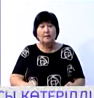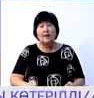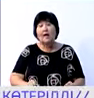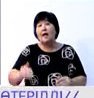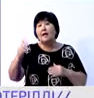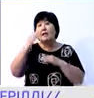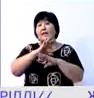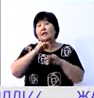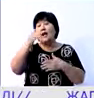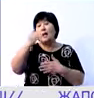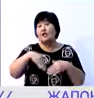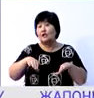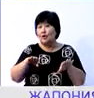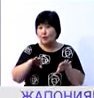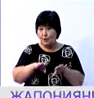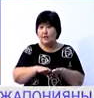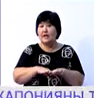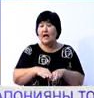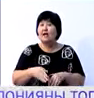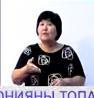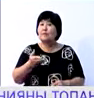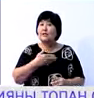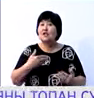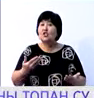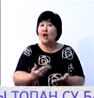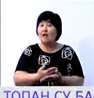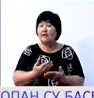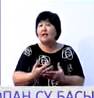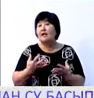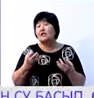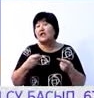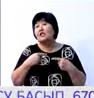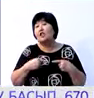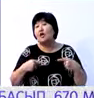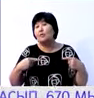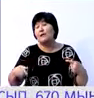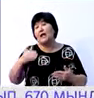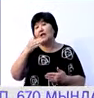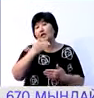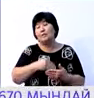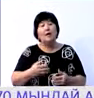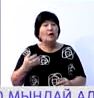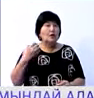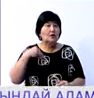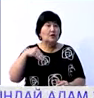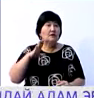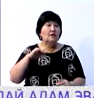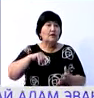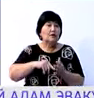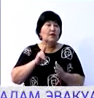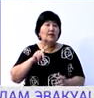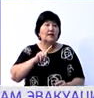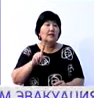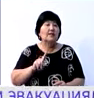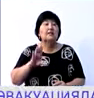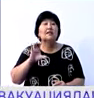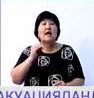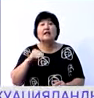Кешкі шығарылым реті осындай. Біздің жаңалықтарымызды және басқа да бағдарламаларымызды Қызылорда TV.kz